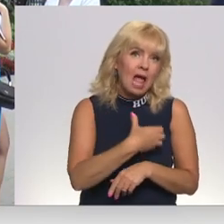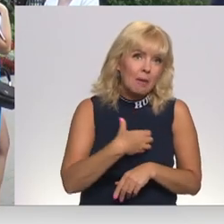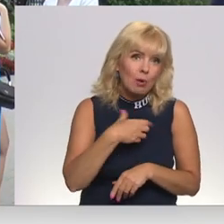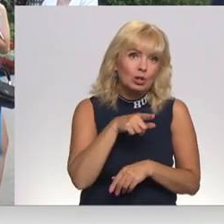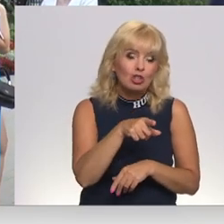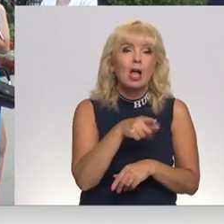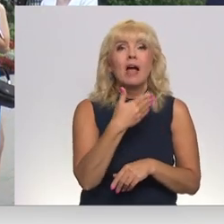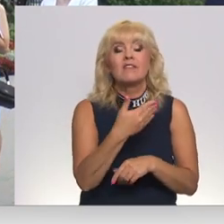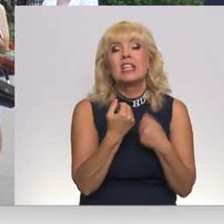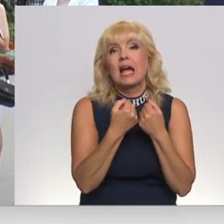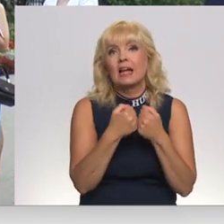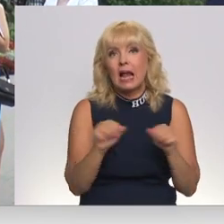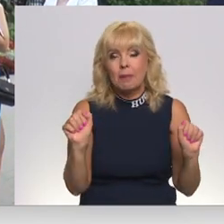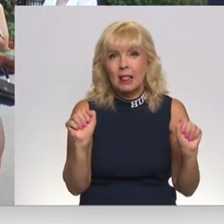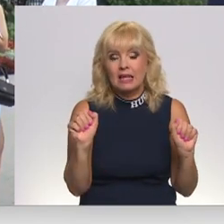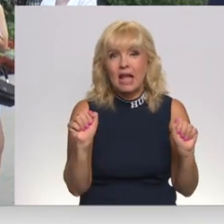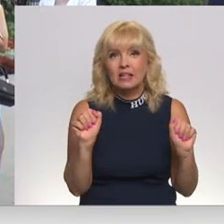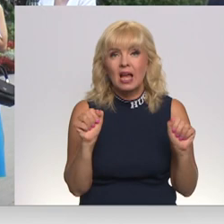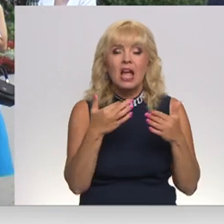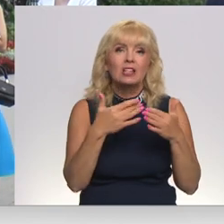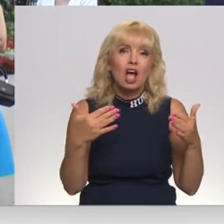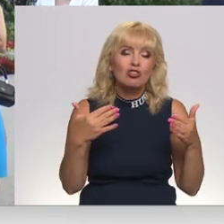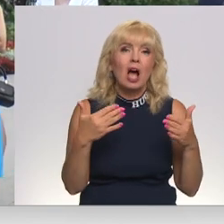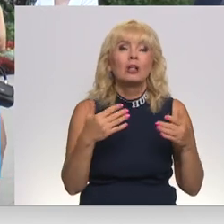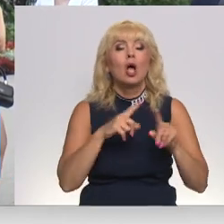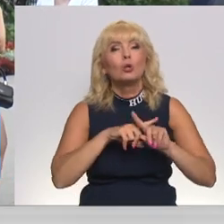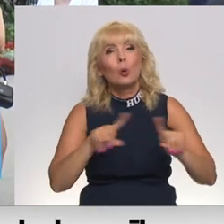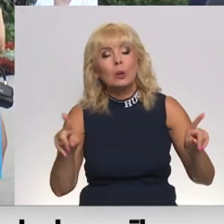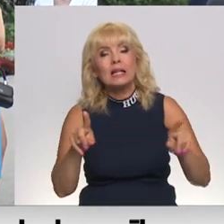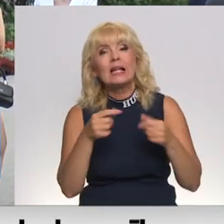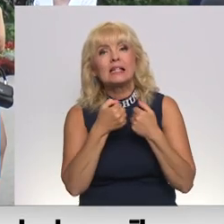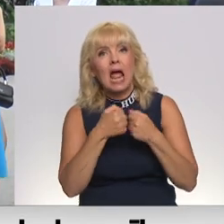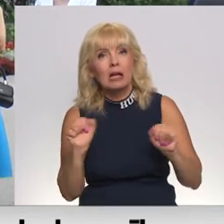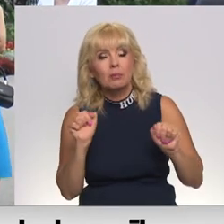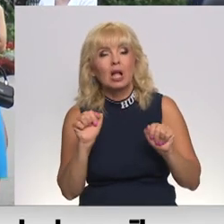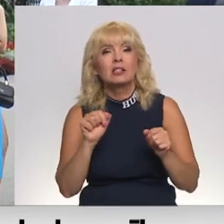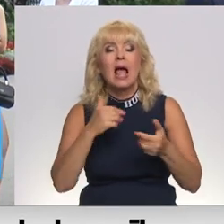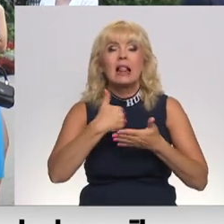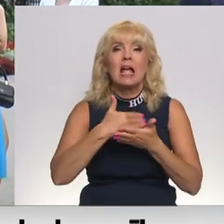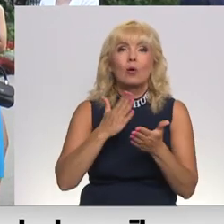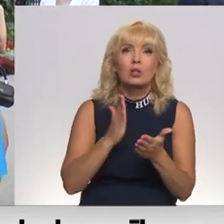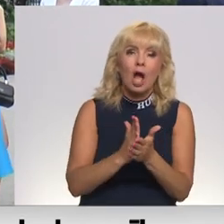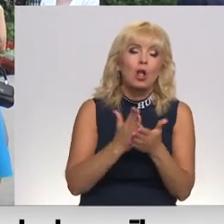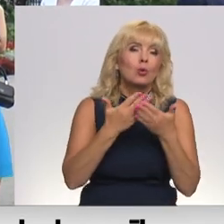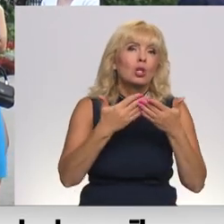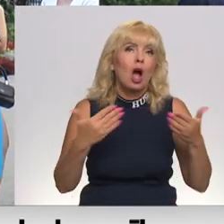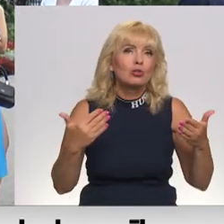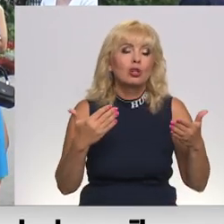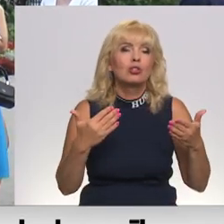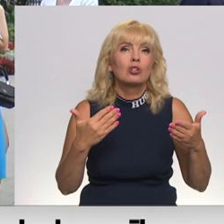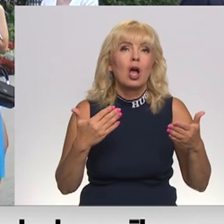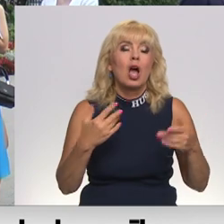subakūtā rehabilitācija, kuriem ir vajadzīga neatliekama rehabilitācija. Pārsvarā tās ir dažādas